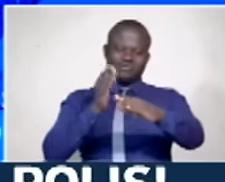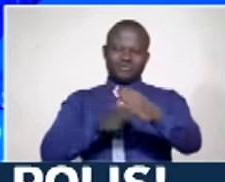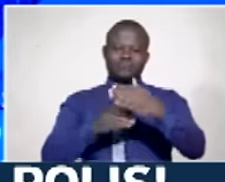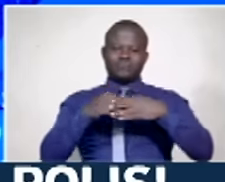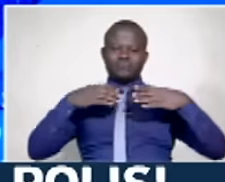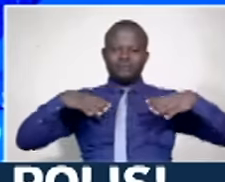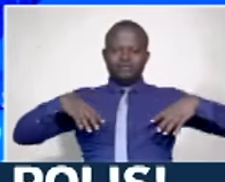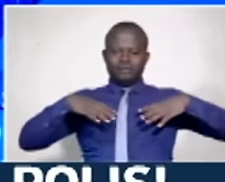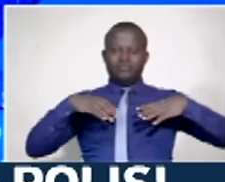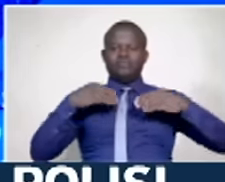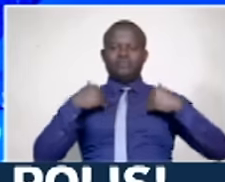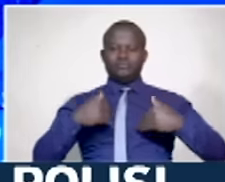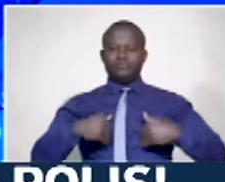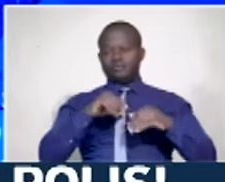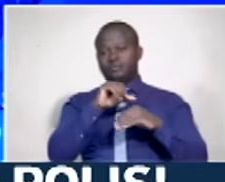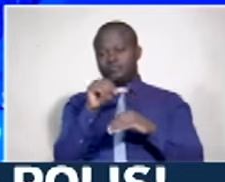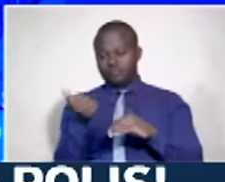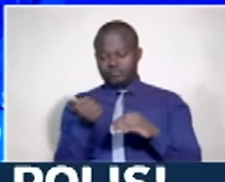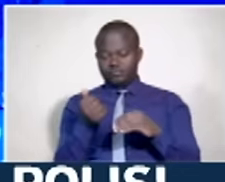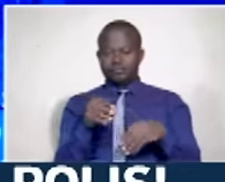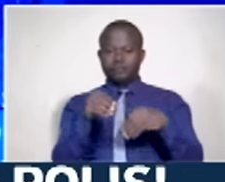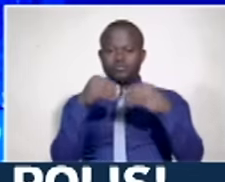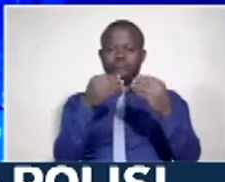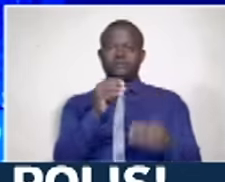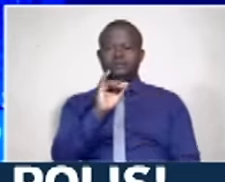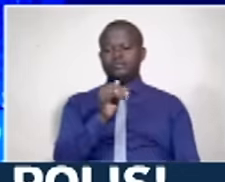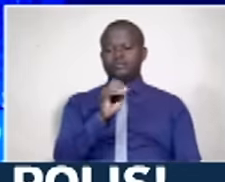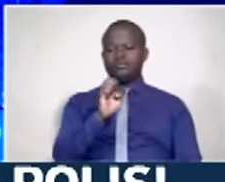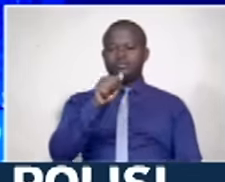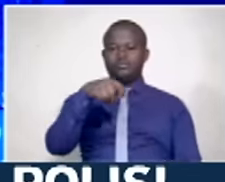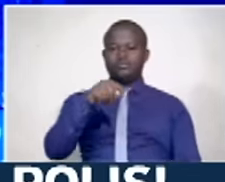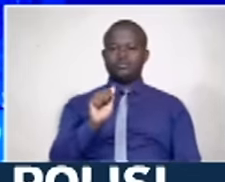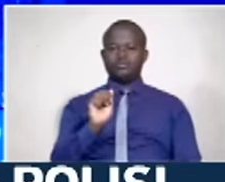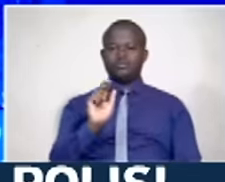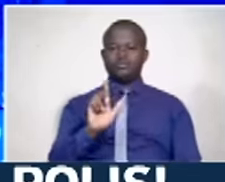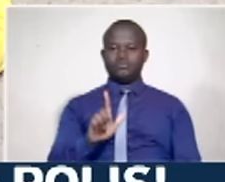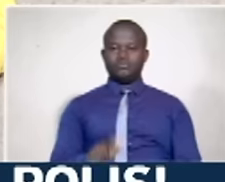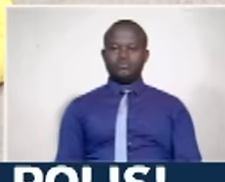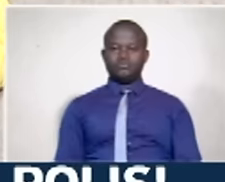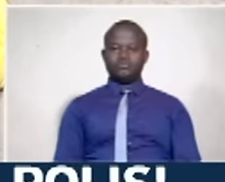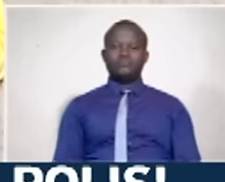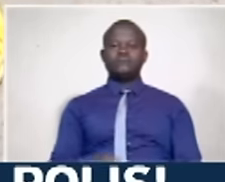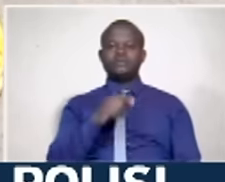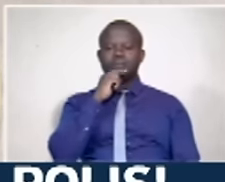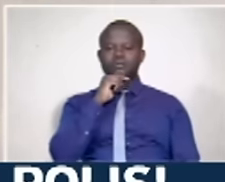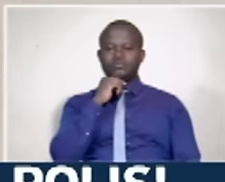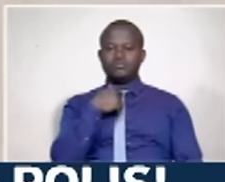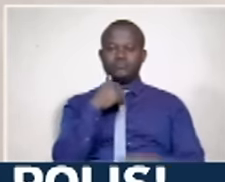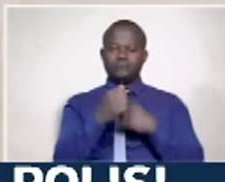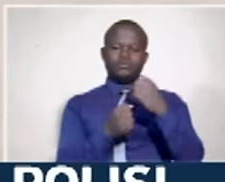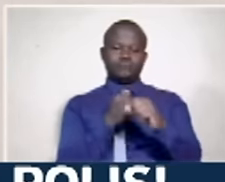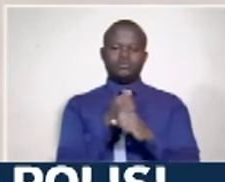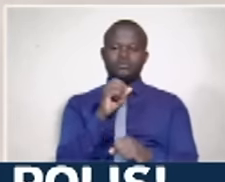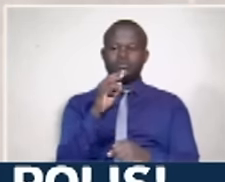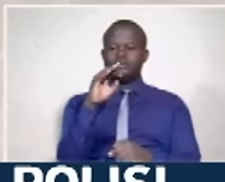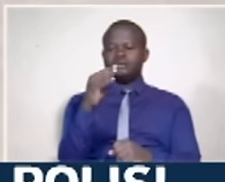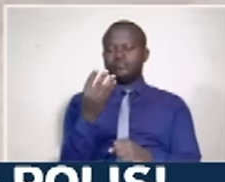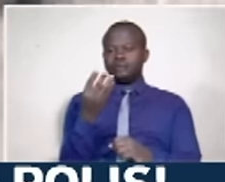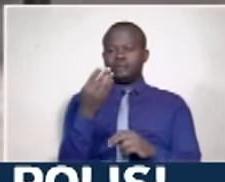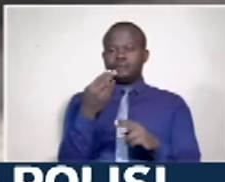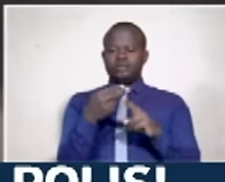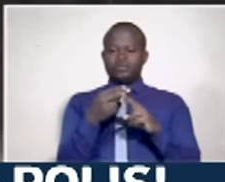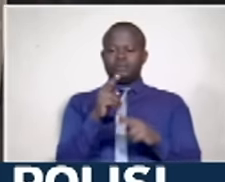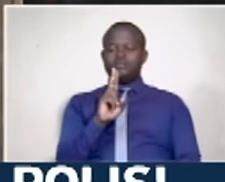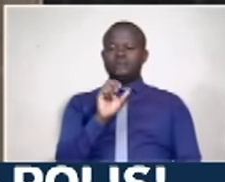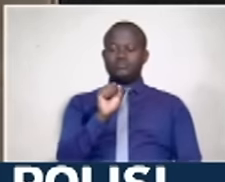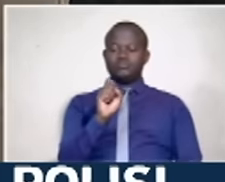ngingo z'umubiri bindi kuri inkuru reka tubigezweho na Jean Paul Turatsinze. Uyu mugabo w'imyaka 34 witwa Fashimana